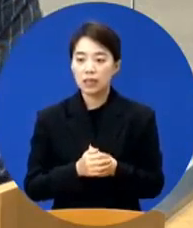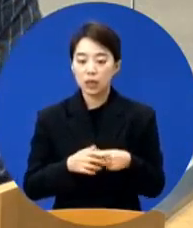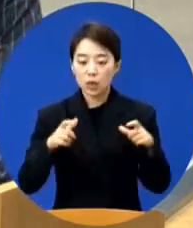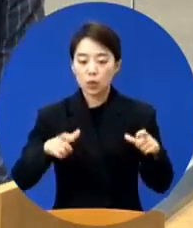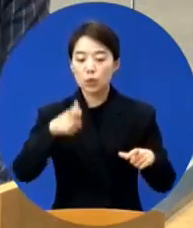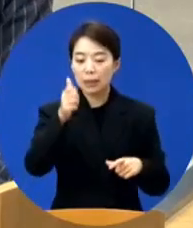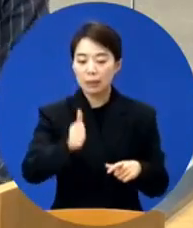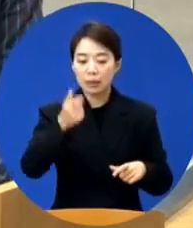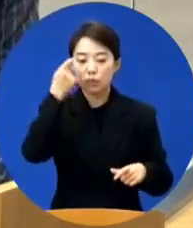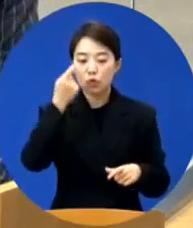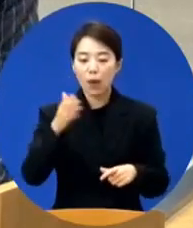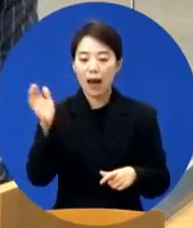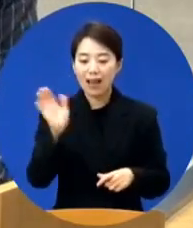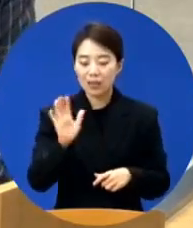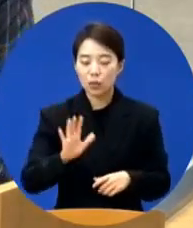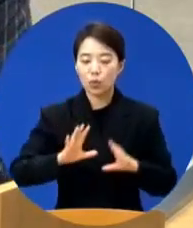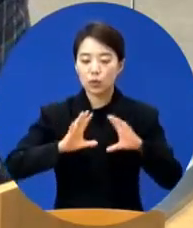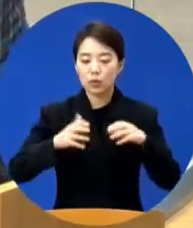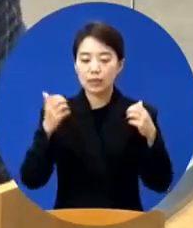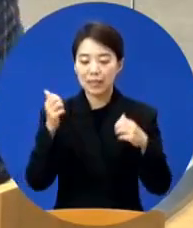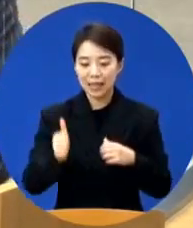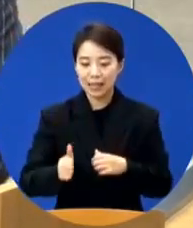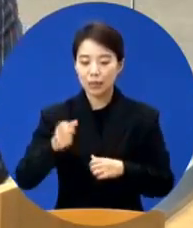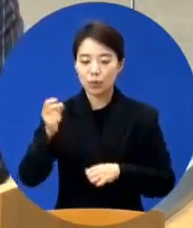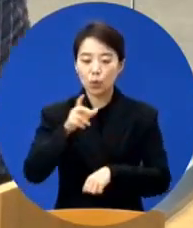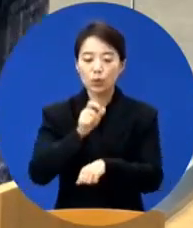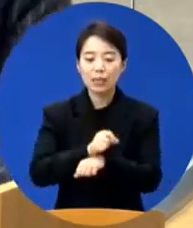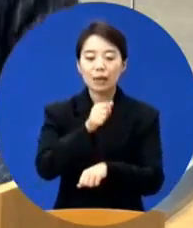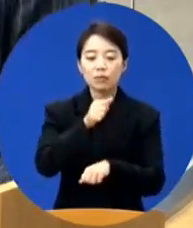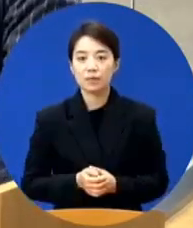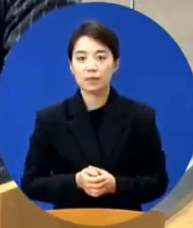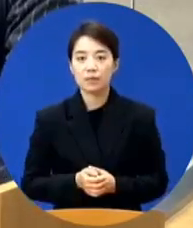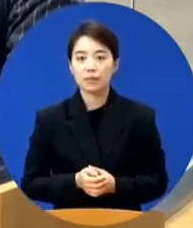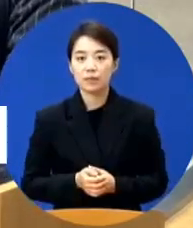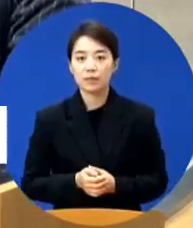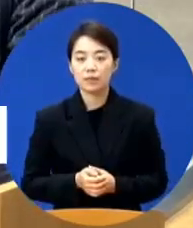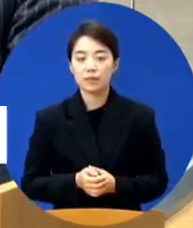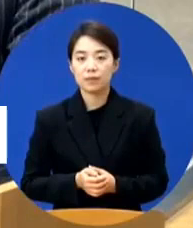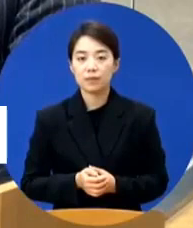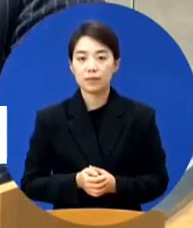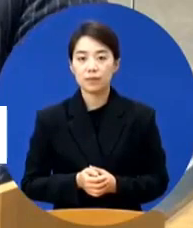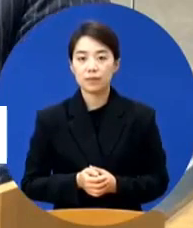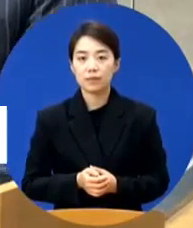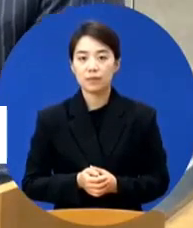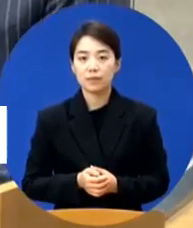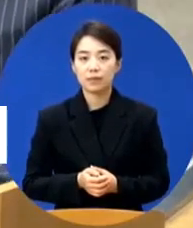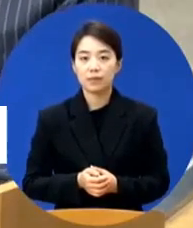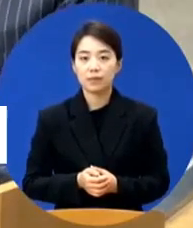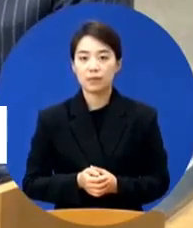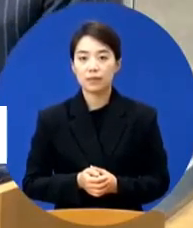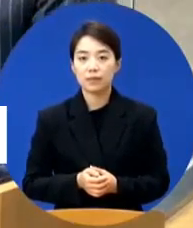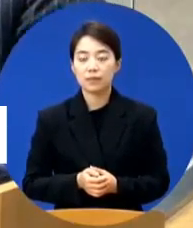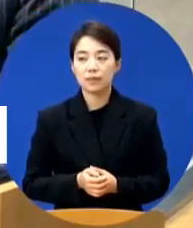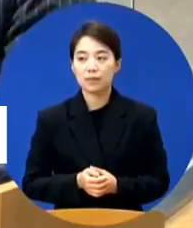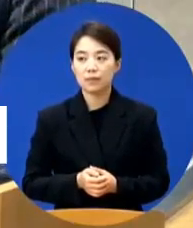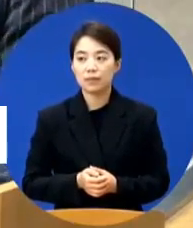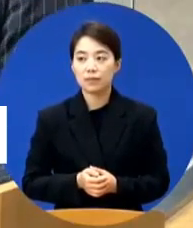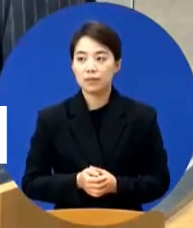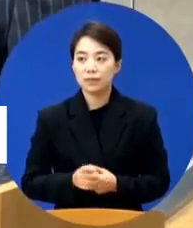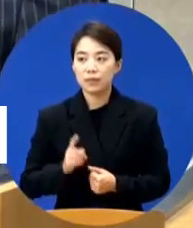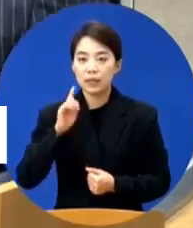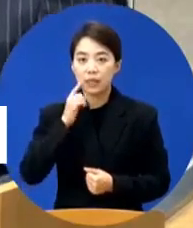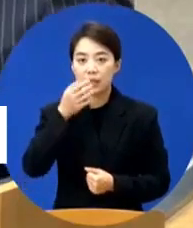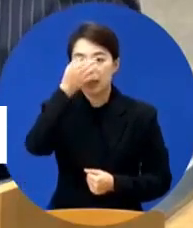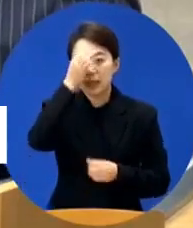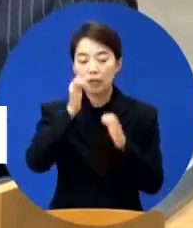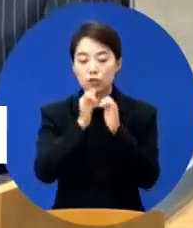우리 의장님과 사무처에서 저한테 답변 좀 주시기 바랍니다. 그러면 그 예술인 그 기회소득에